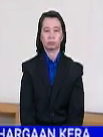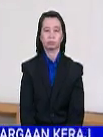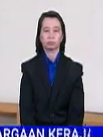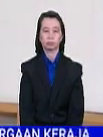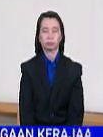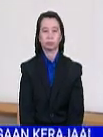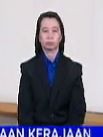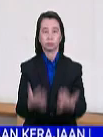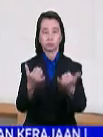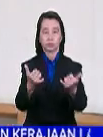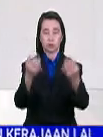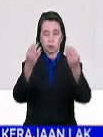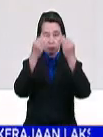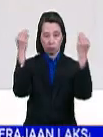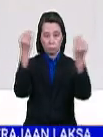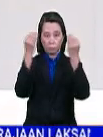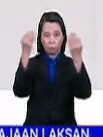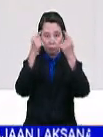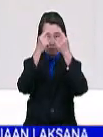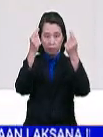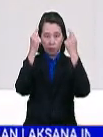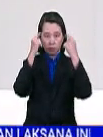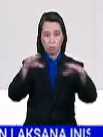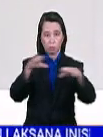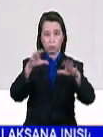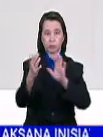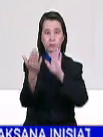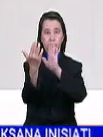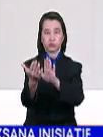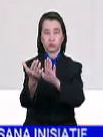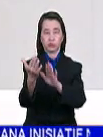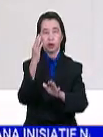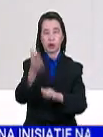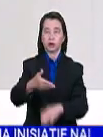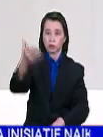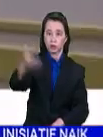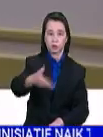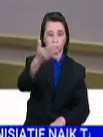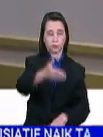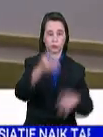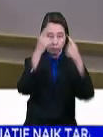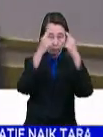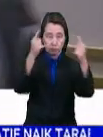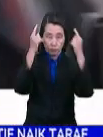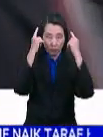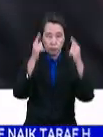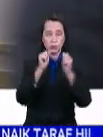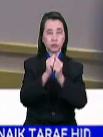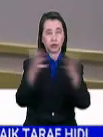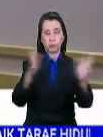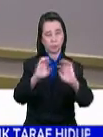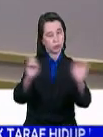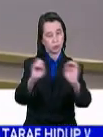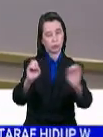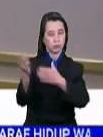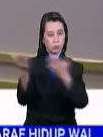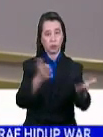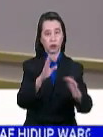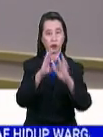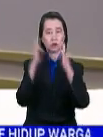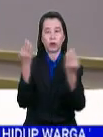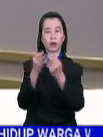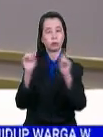katanya kali ini majelis competition dibuat secara bersemu ke dan hanya menjemput bakal graduan tanpa membawa keluarga bagi